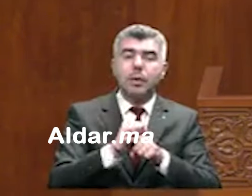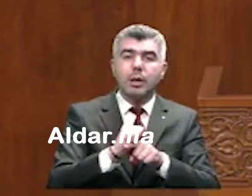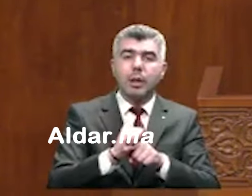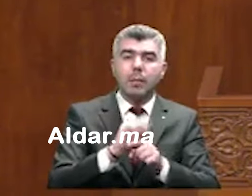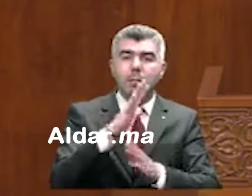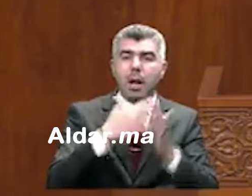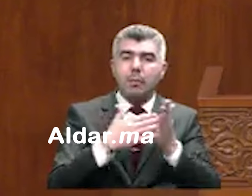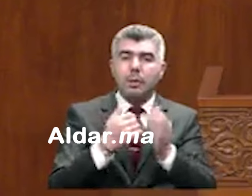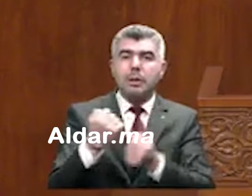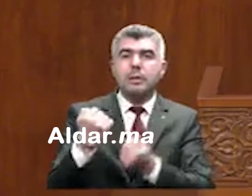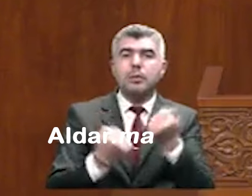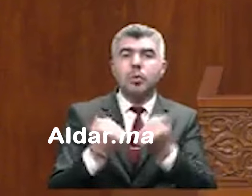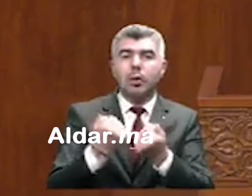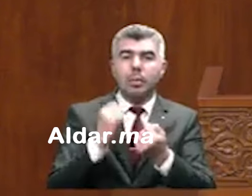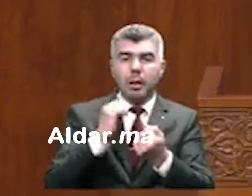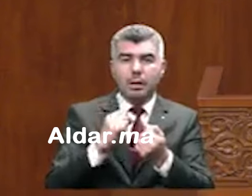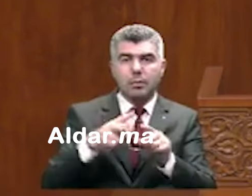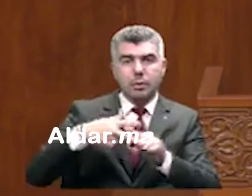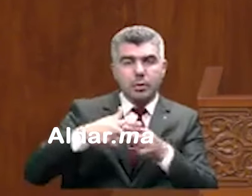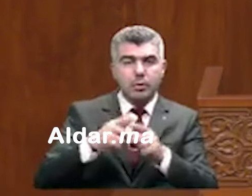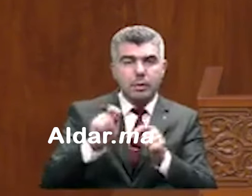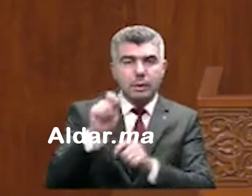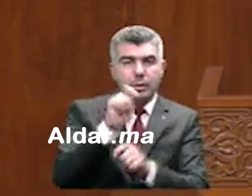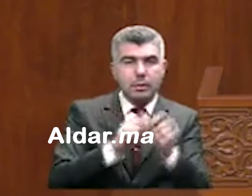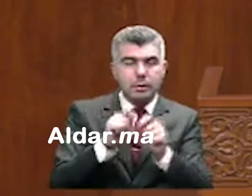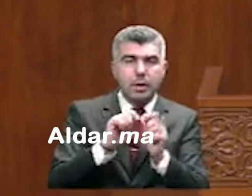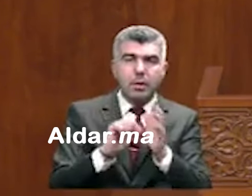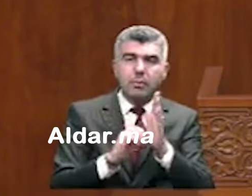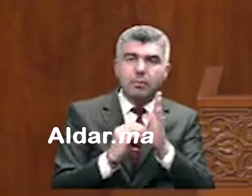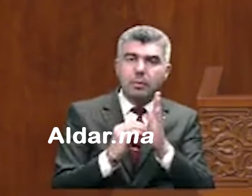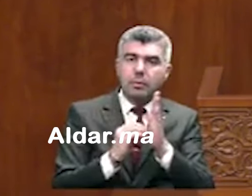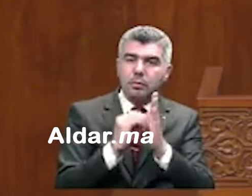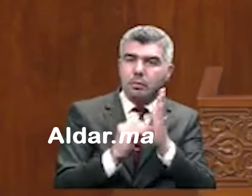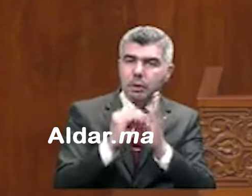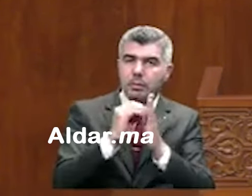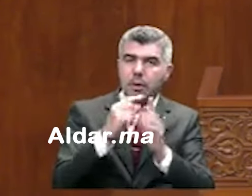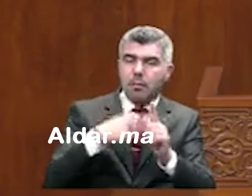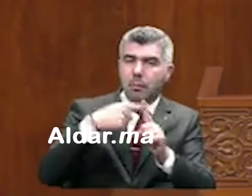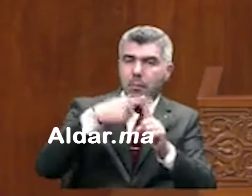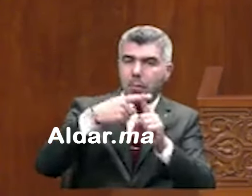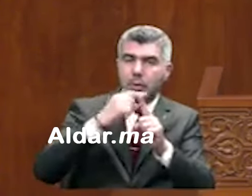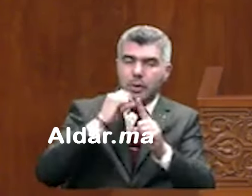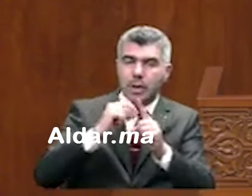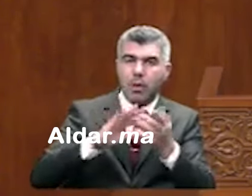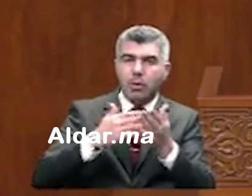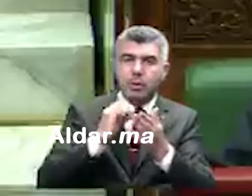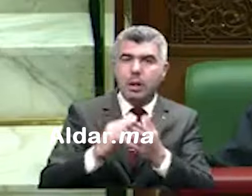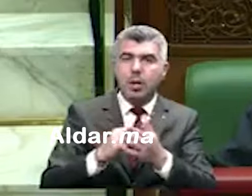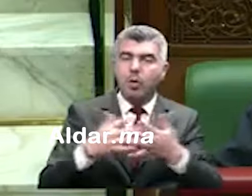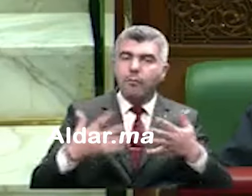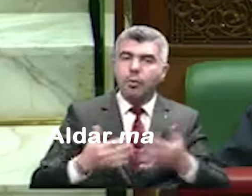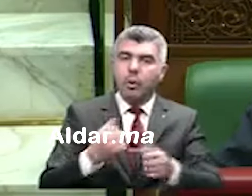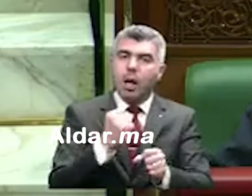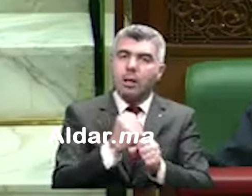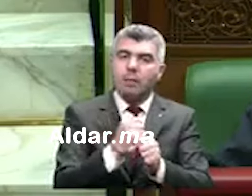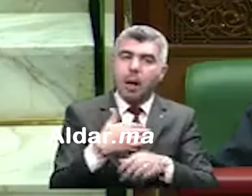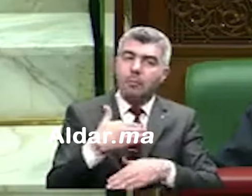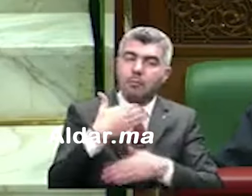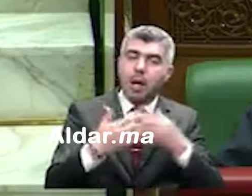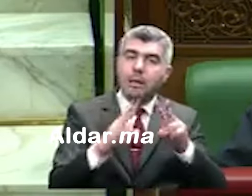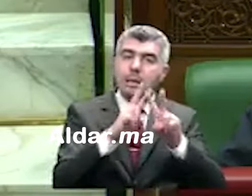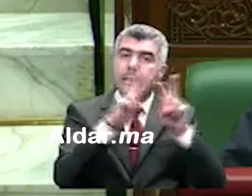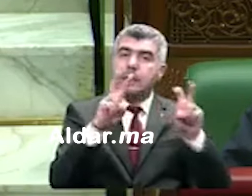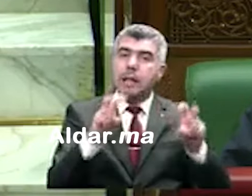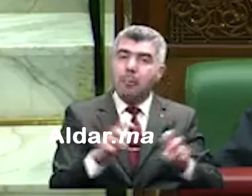2023 بمواصله الجهود للرفع من جوده هذا التكوين وملائمته مع متطلبات سوق الشغل لتيسير